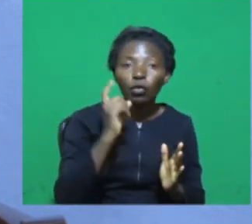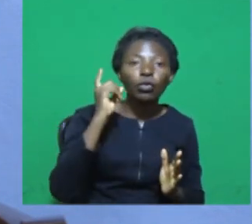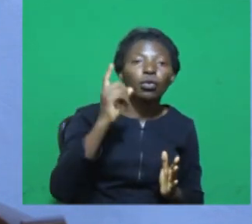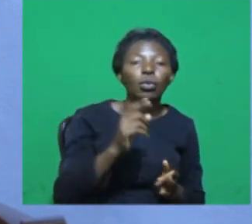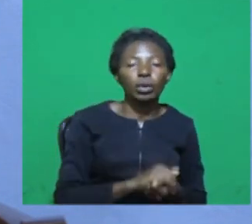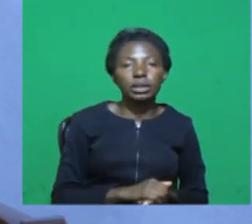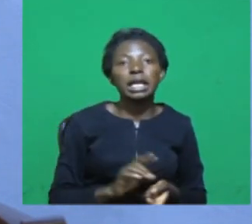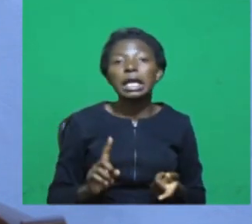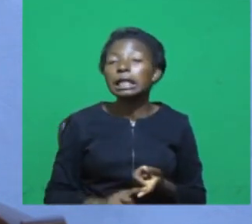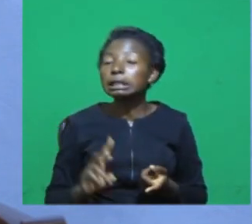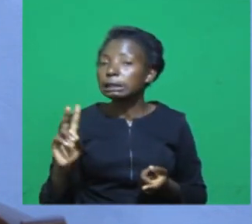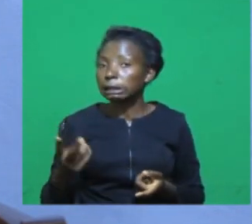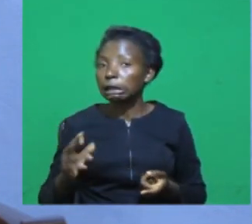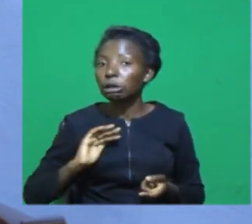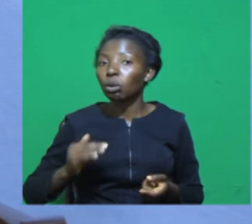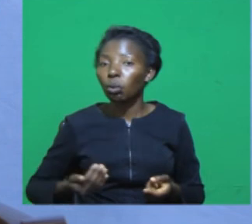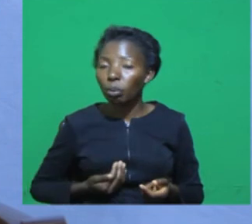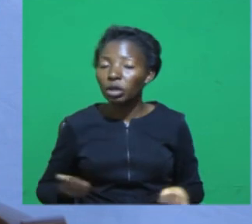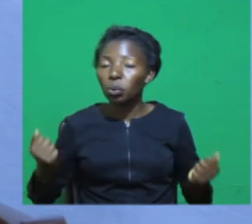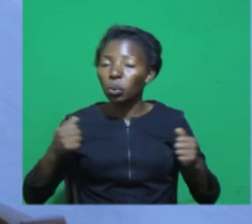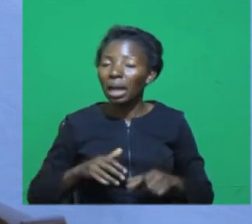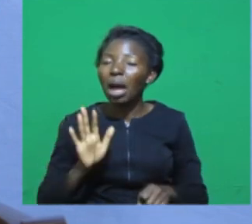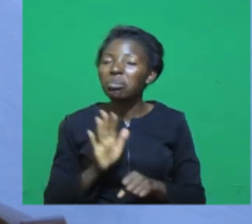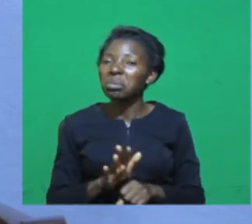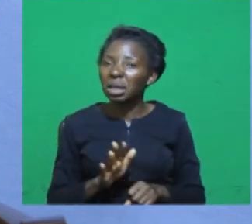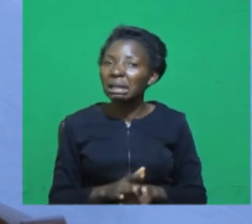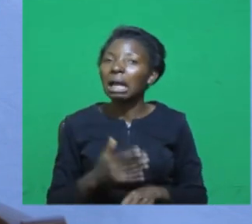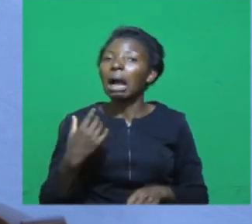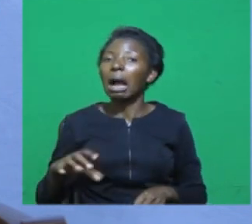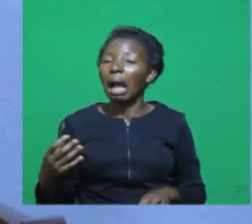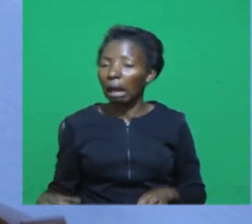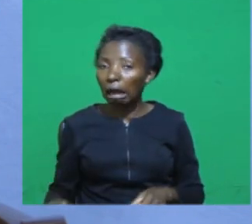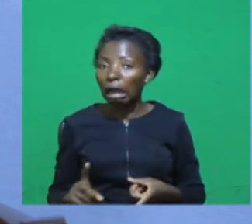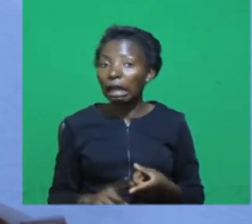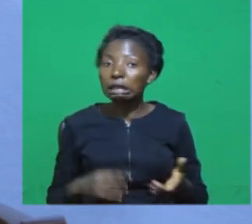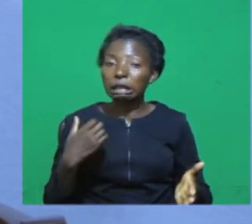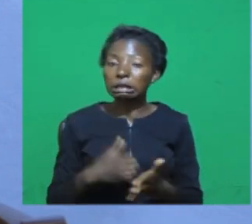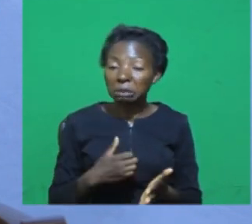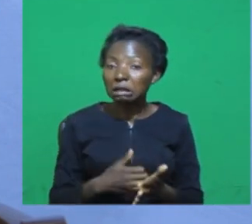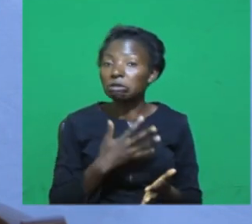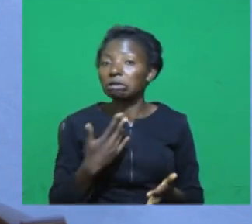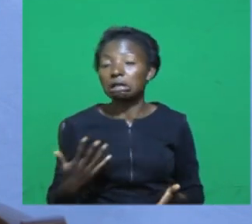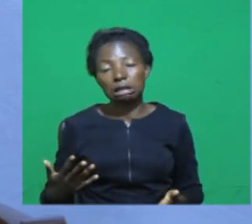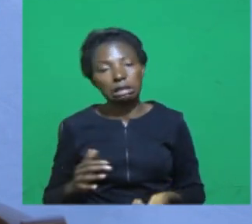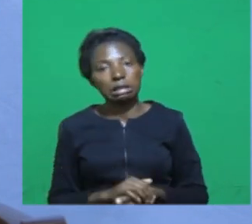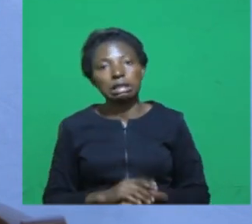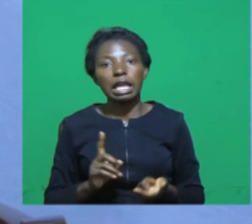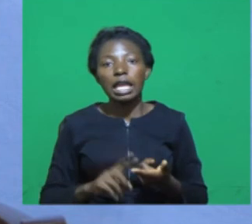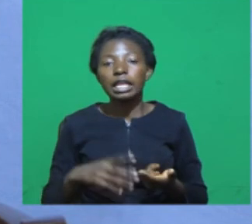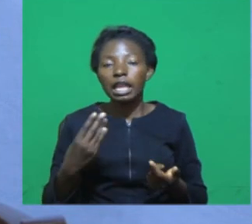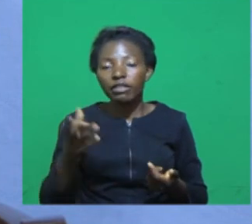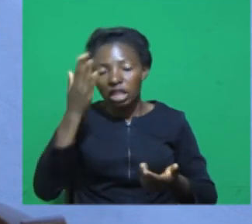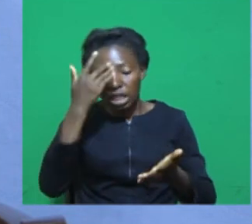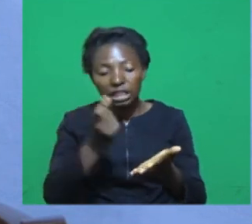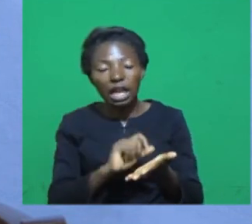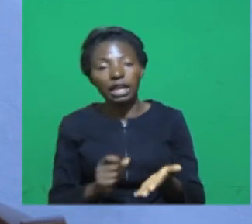yaMwari. Yes. Mudzimai akapfeka zvinoshambadzira, loud colors ayo, right,